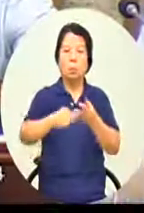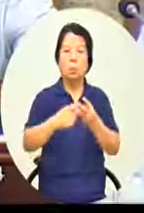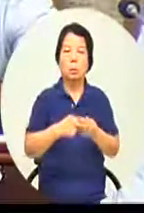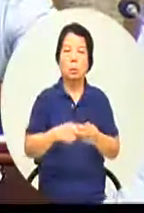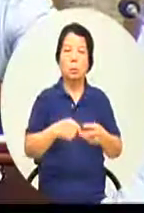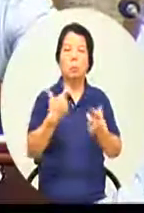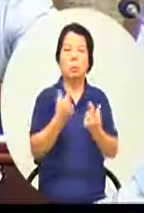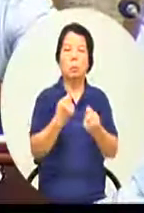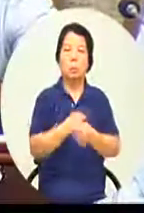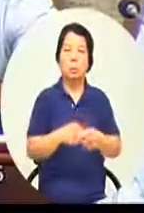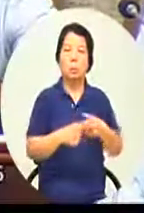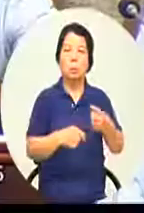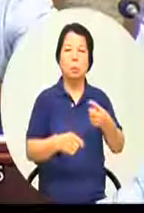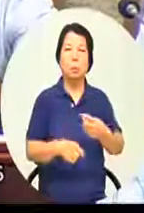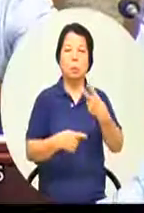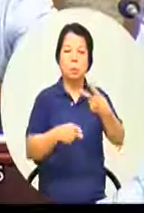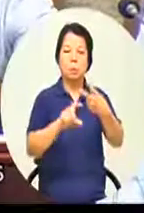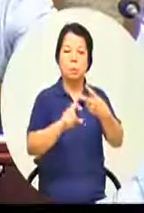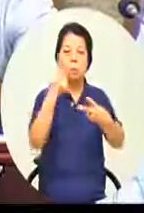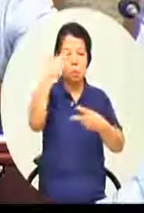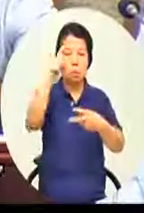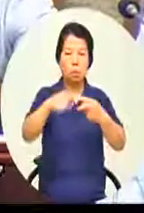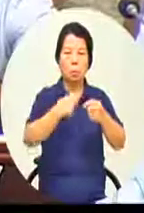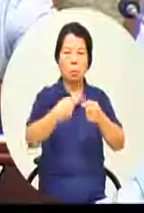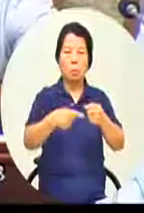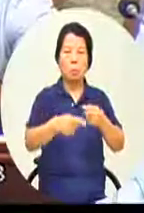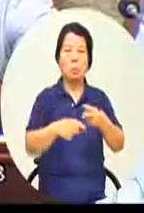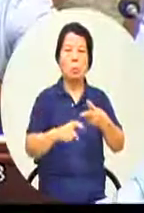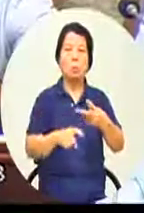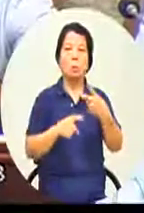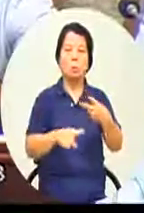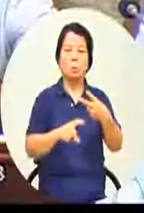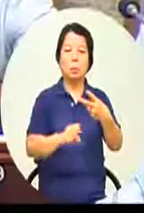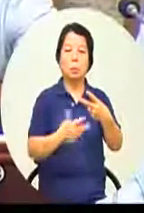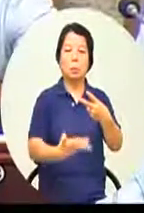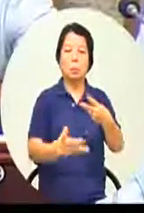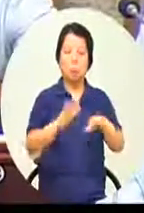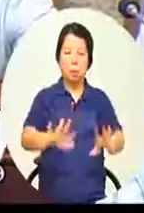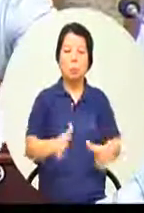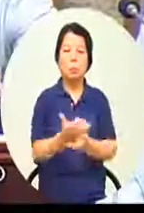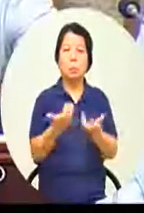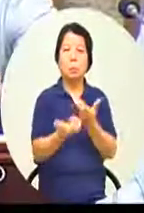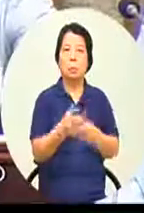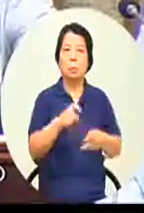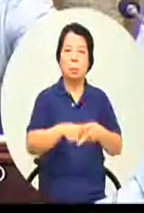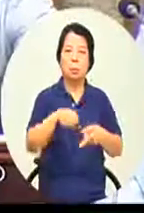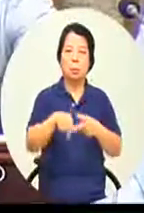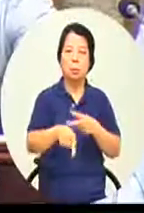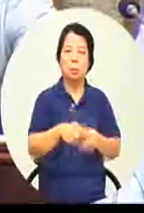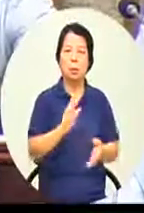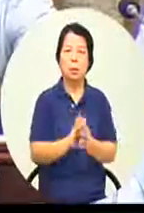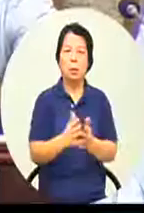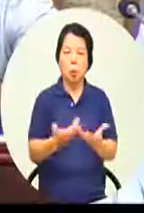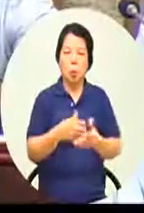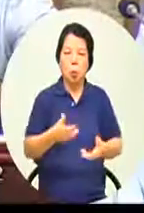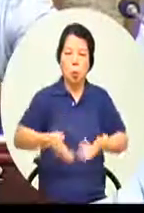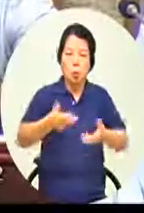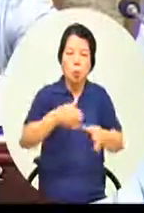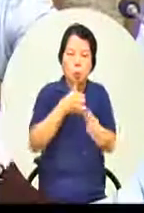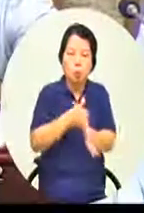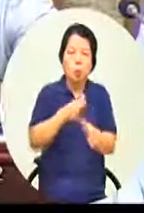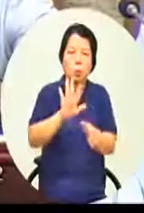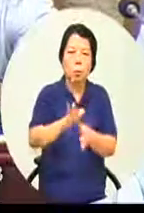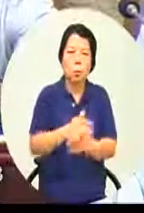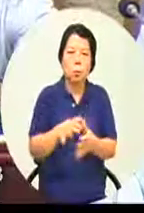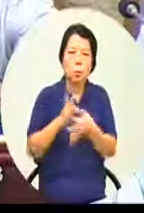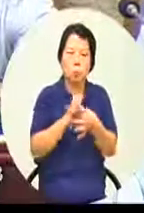2月18。那刚刚有跟议员报告过哈，这里面其实有分两部分的工程啊，一个是主体工程，就是跟我们轻轨营运有关的工程，另